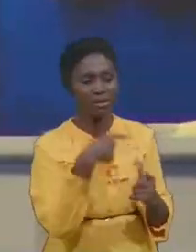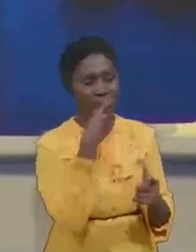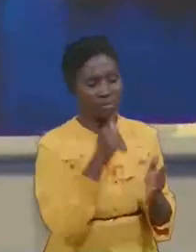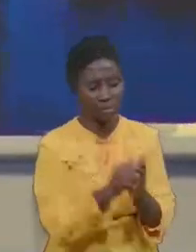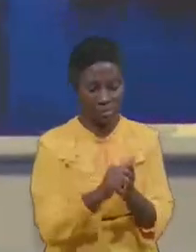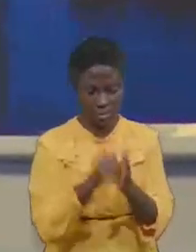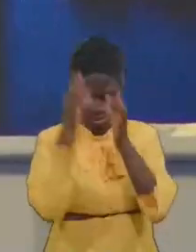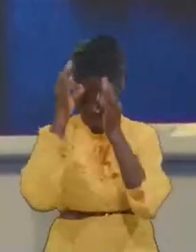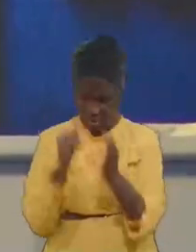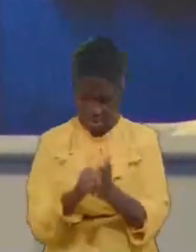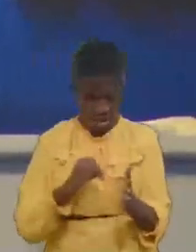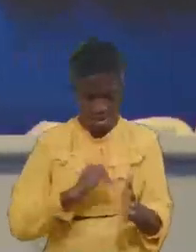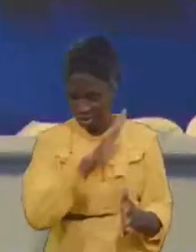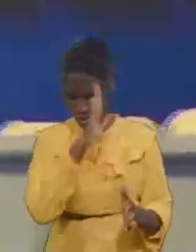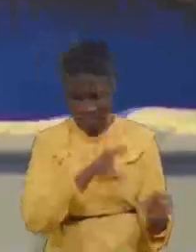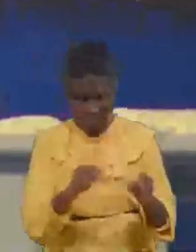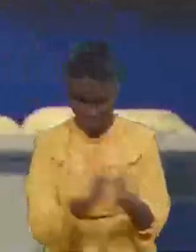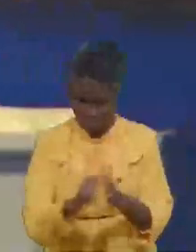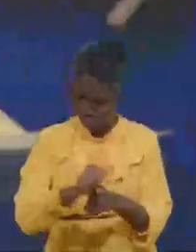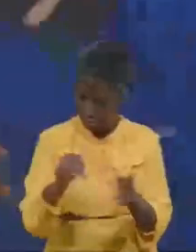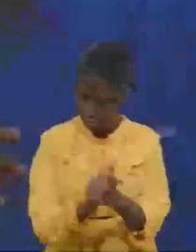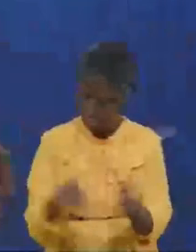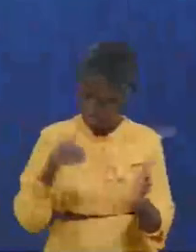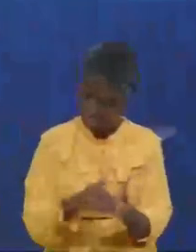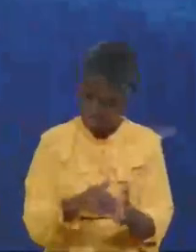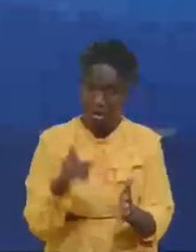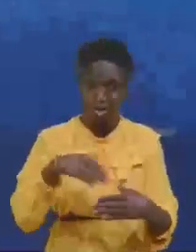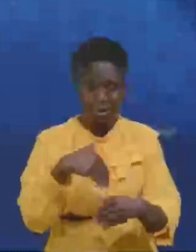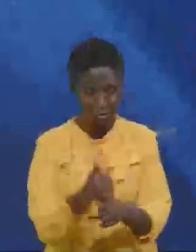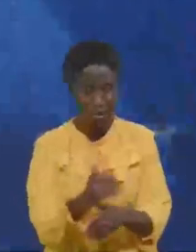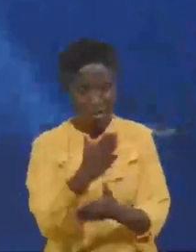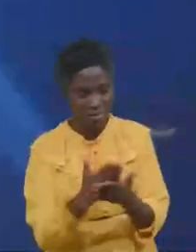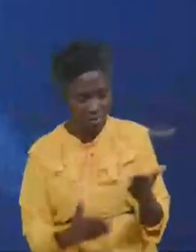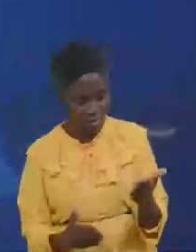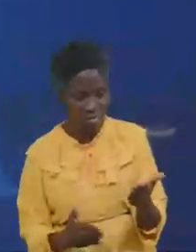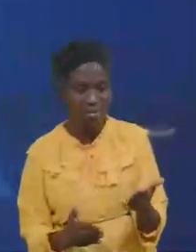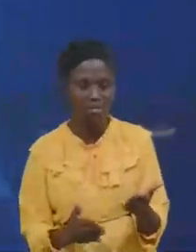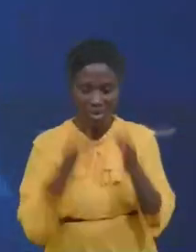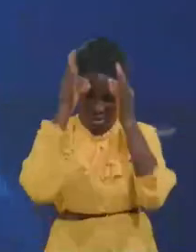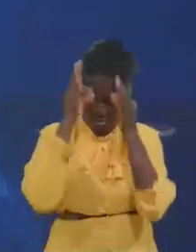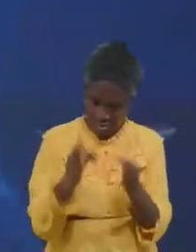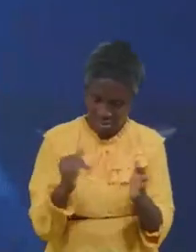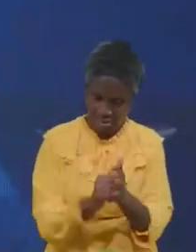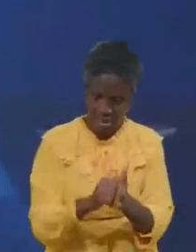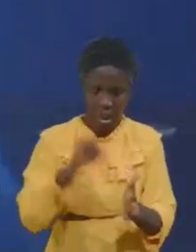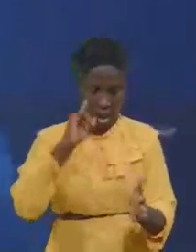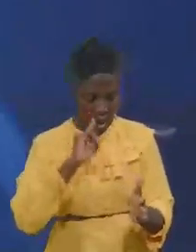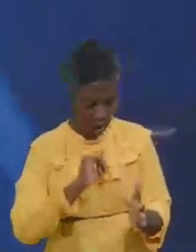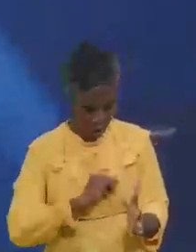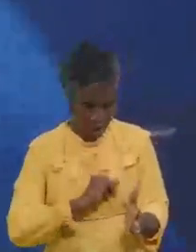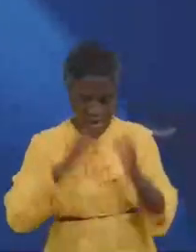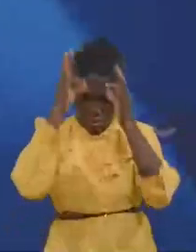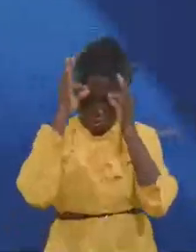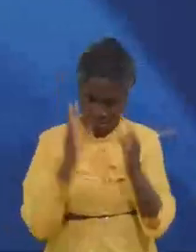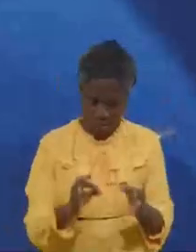vais plus faire ceci. Et tu prends une résolution et tu dis que moi, je décide